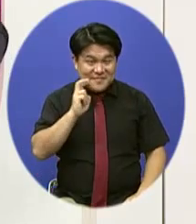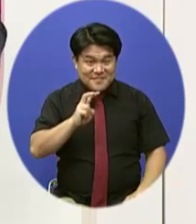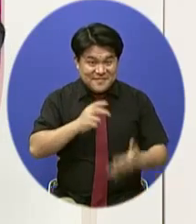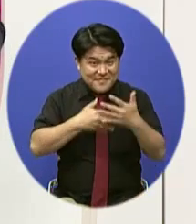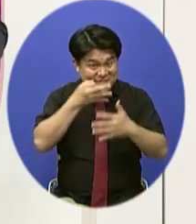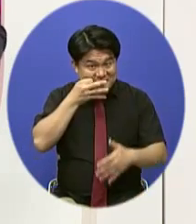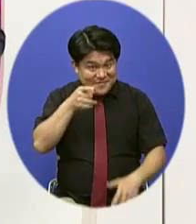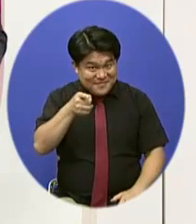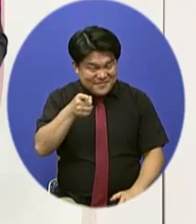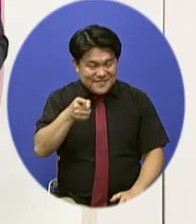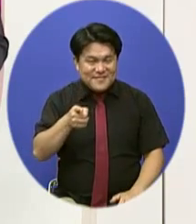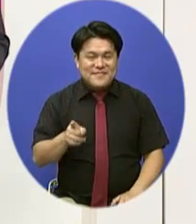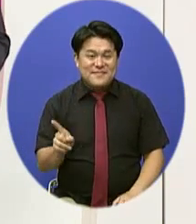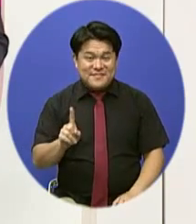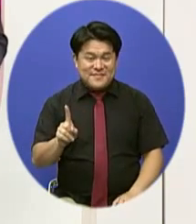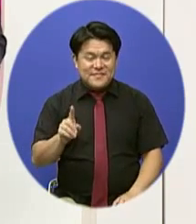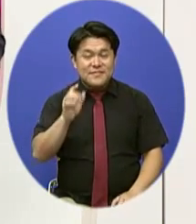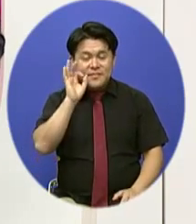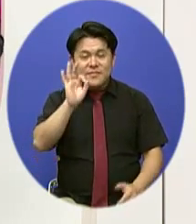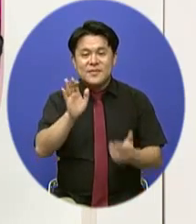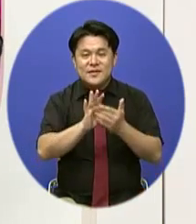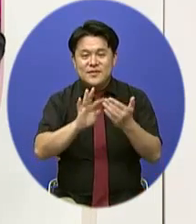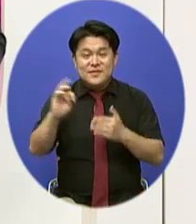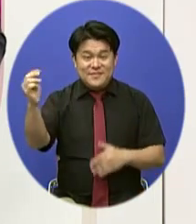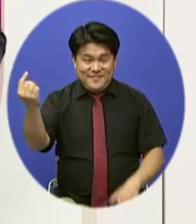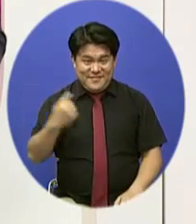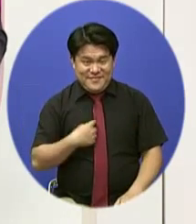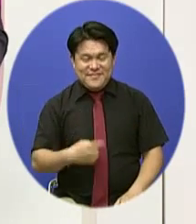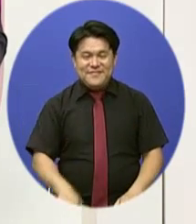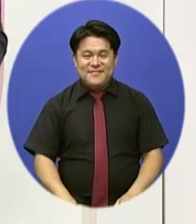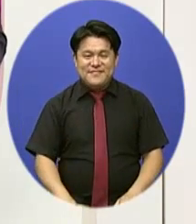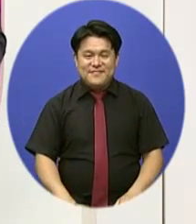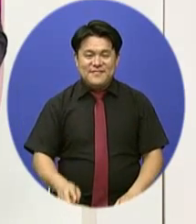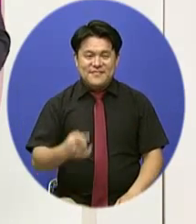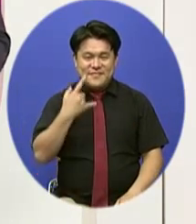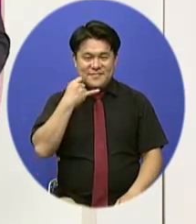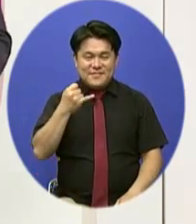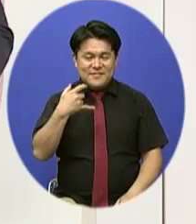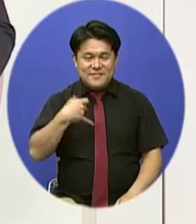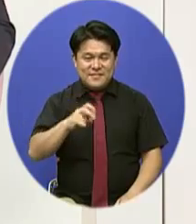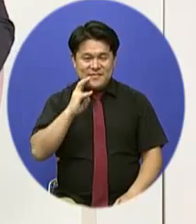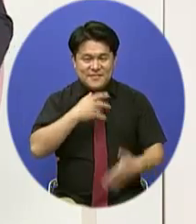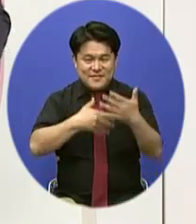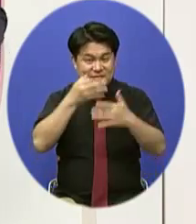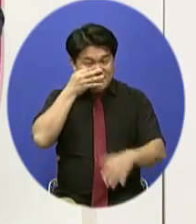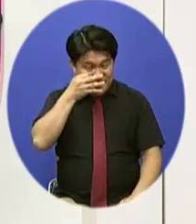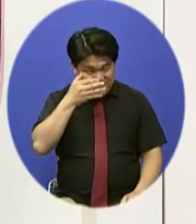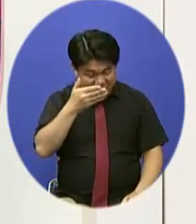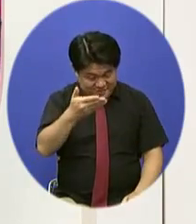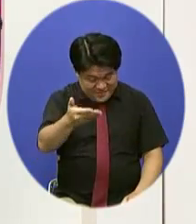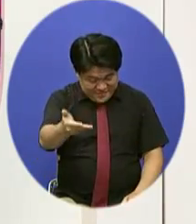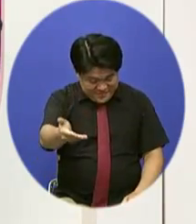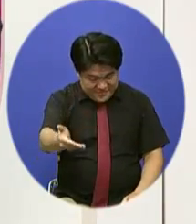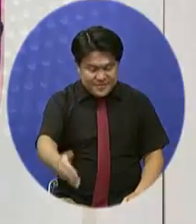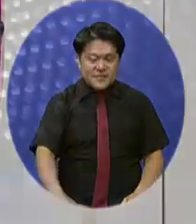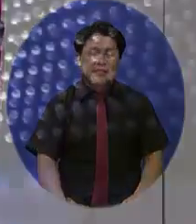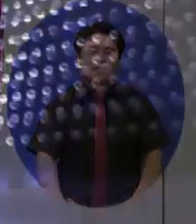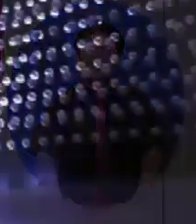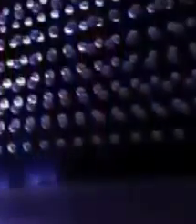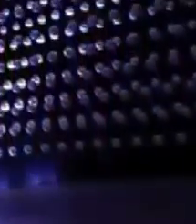네. 자, 엄마와 딸 뮤직비디오 보고 저희들 다시 달려오겠습니다. 네. 엄마와 딸 뮤직비디오 보여 주세요.